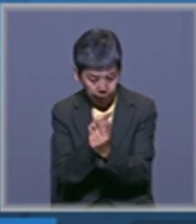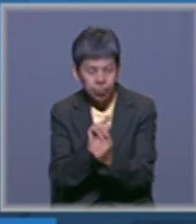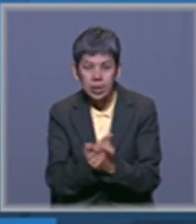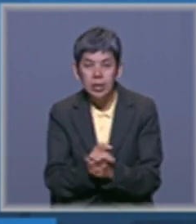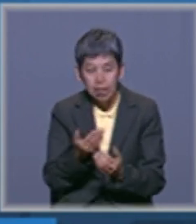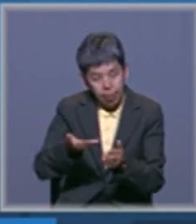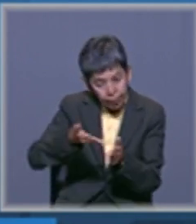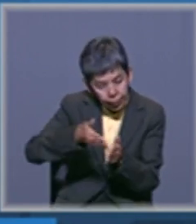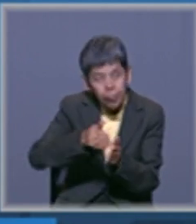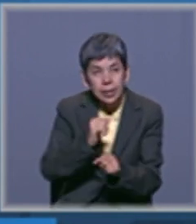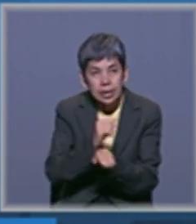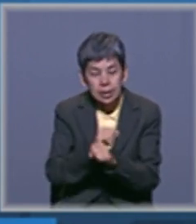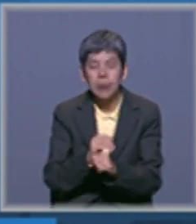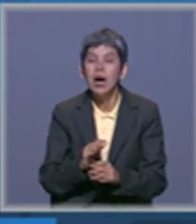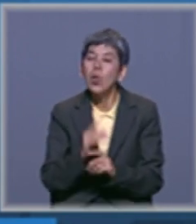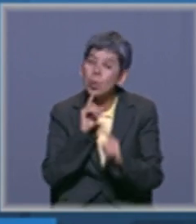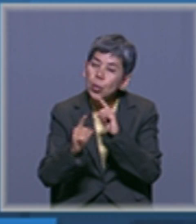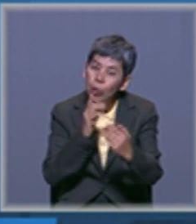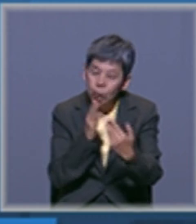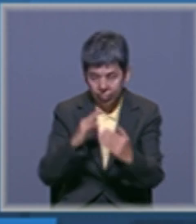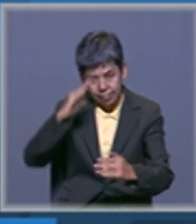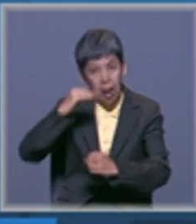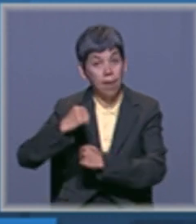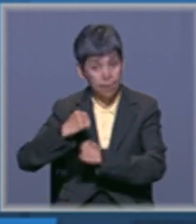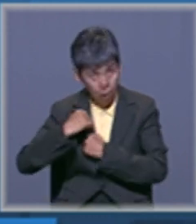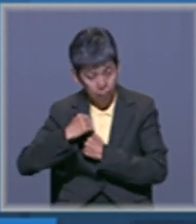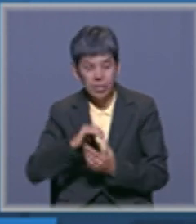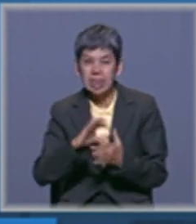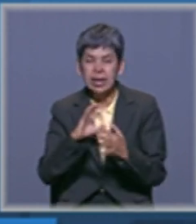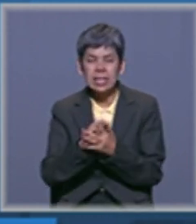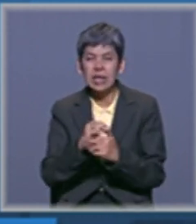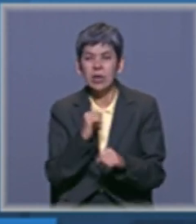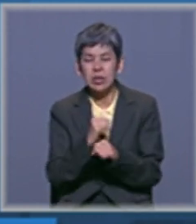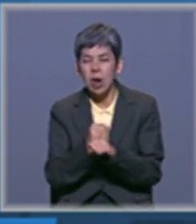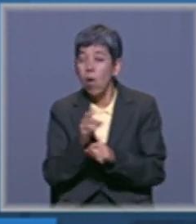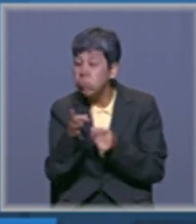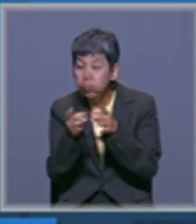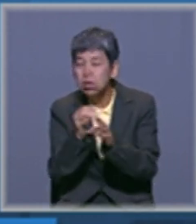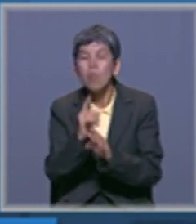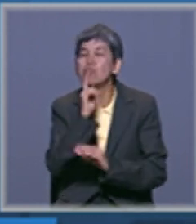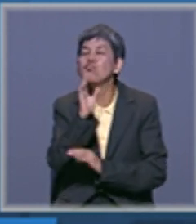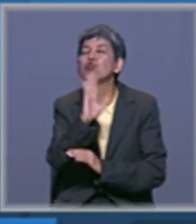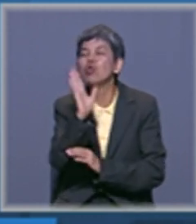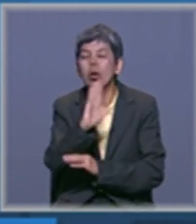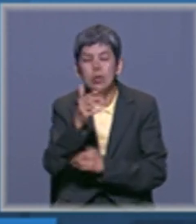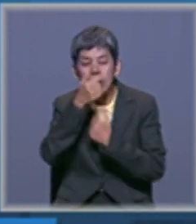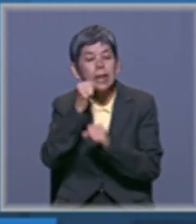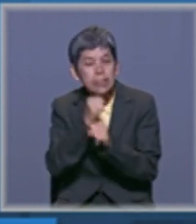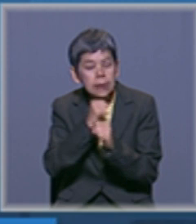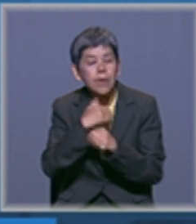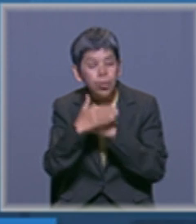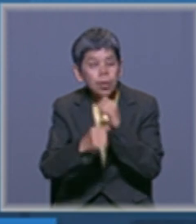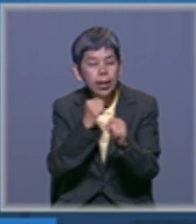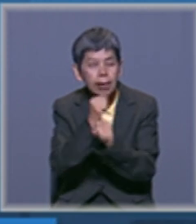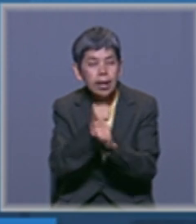ราบรดน้ำขอพรนะครับพลเอกเปรมก็คุยกับพลเอกอภิรัตว่าเรื่องเสียงวิจารณ์ไม่ต้องสนใจให้ทำงานไปเพราะ